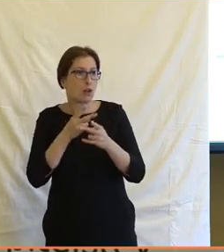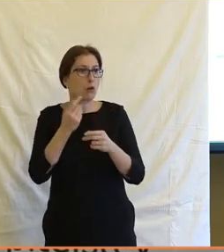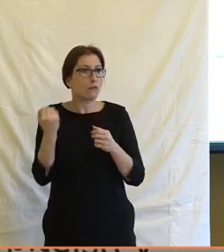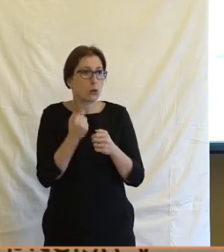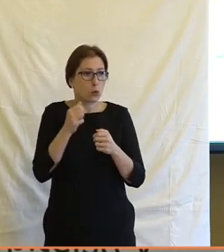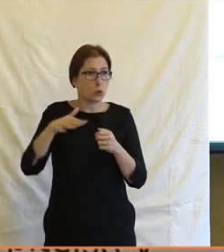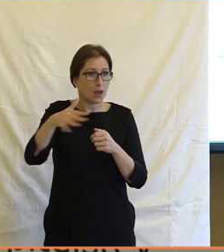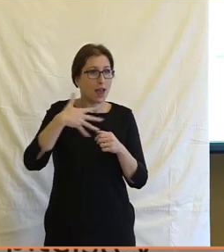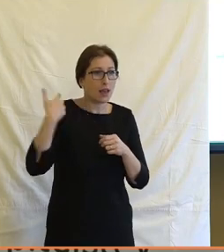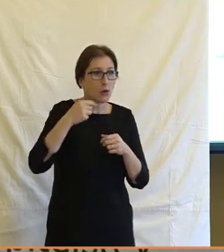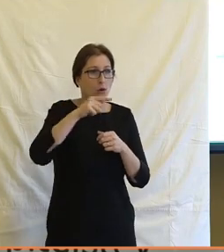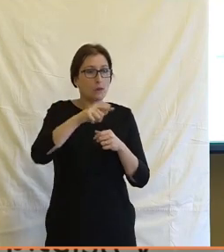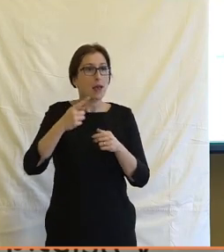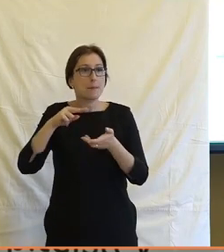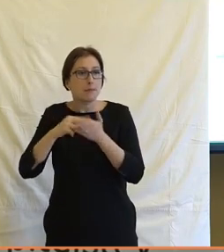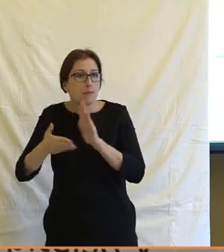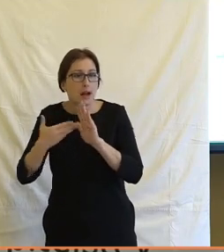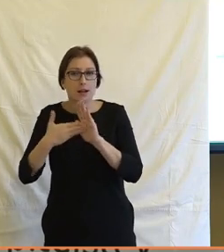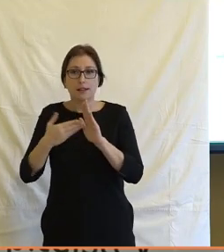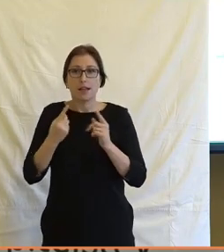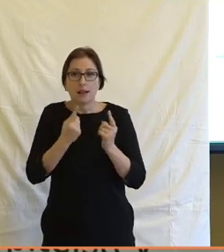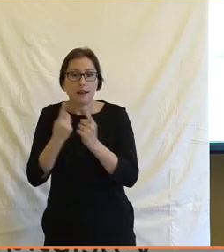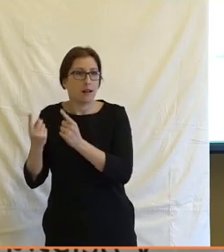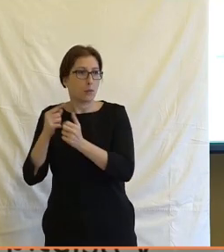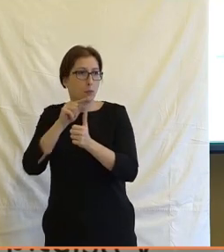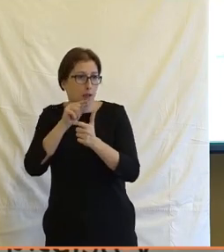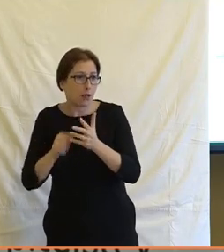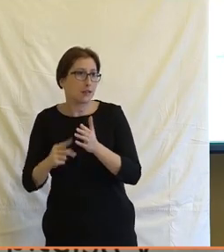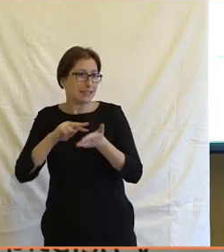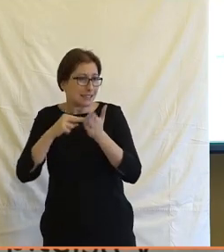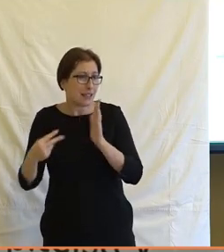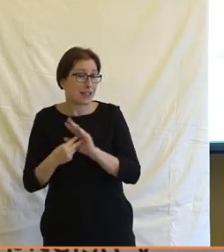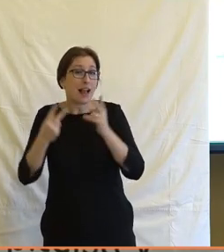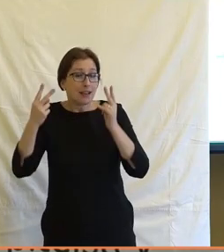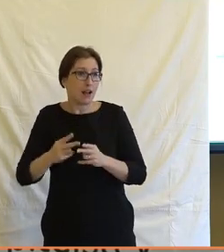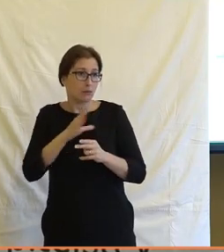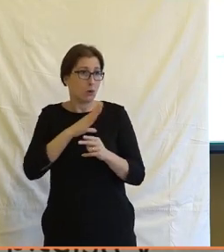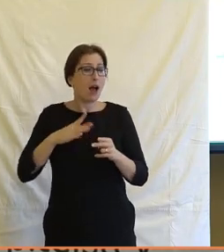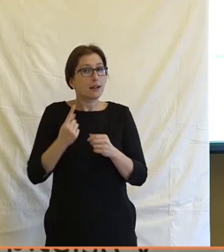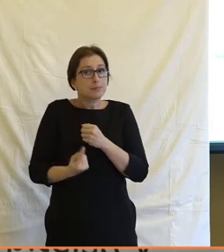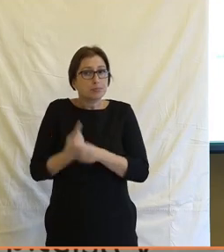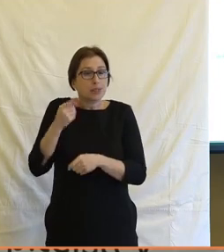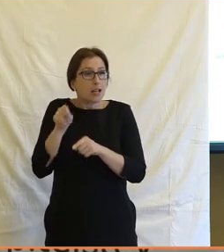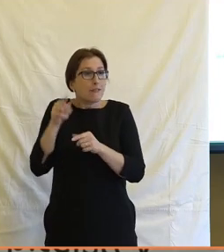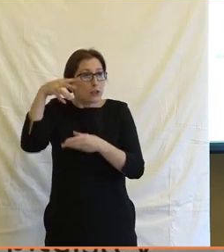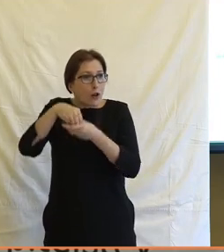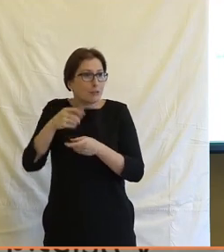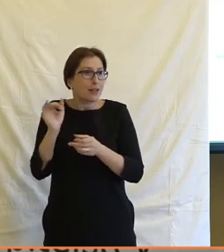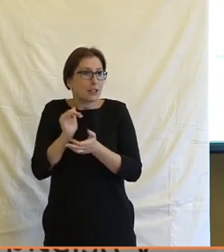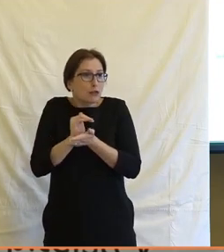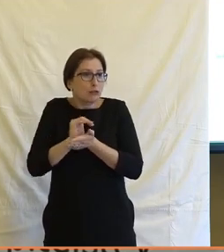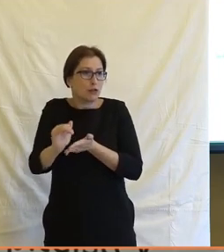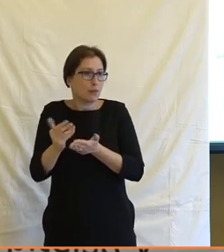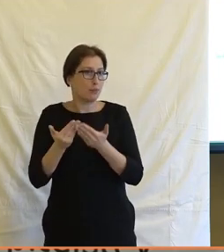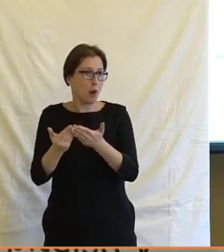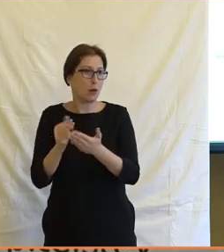plány, vytváříme marketingové strategie, zkrátka úplně stejné jako s klasickým startupem, akorát, že má tu specifiku, že někomu pomáhá vlastně a